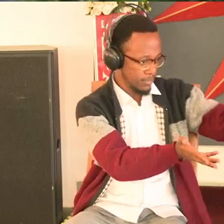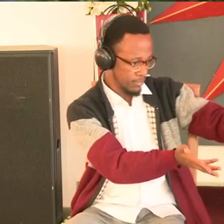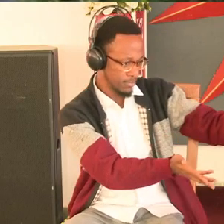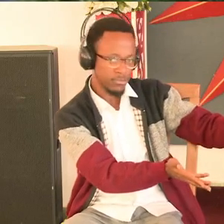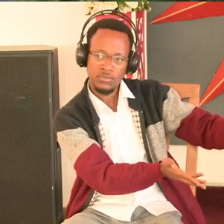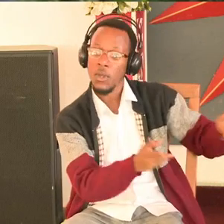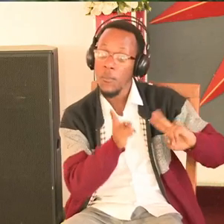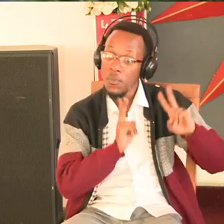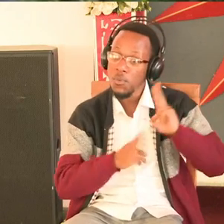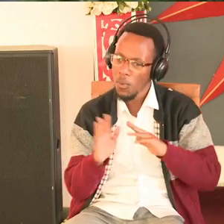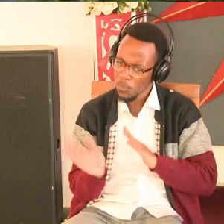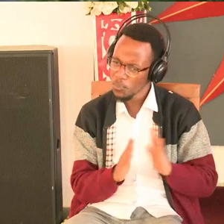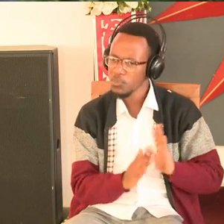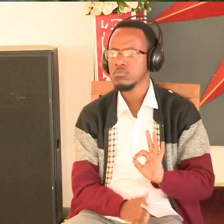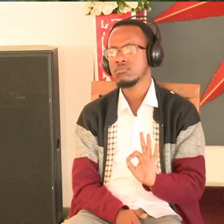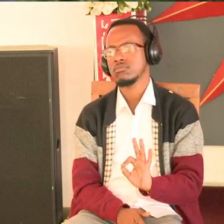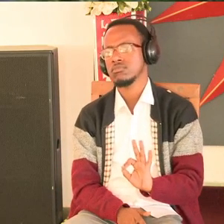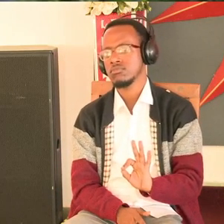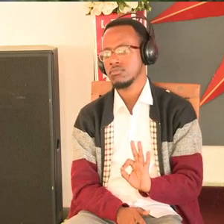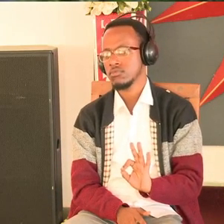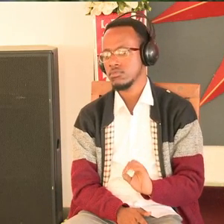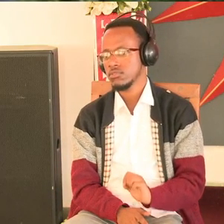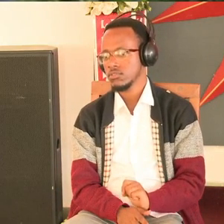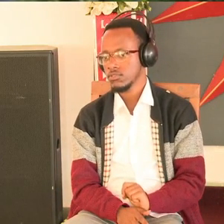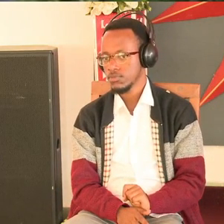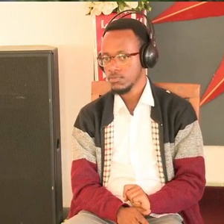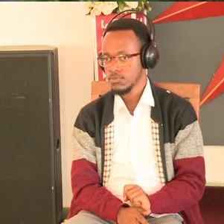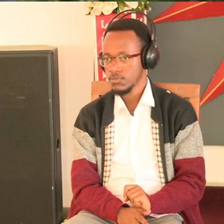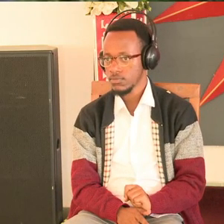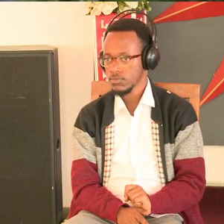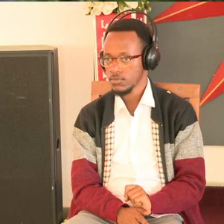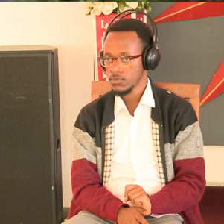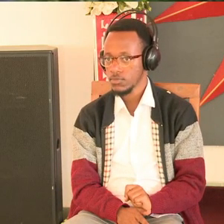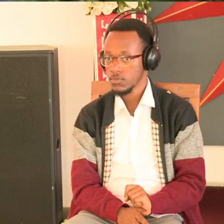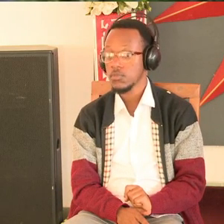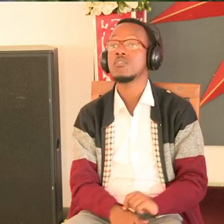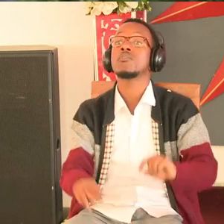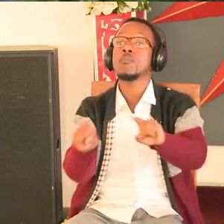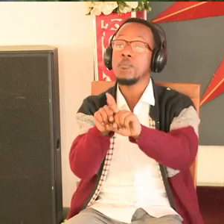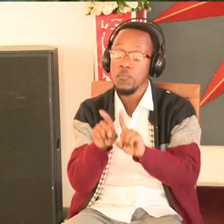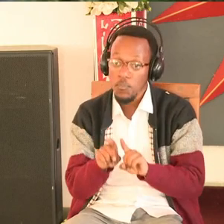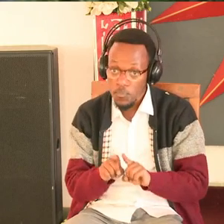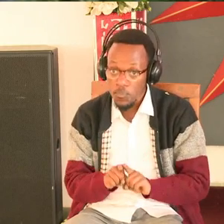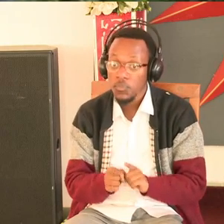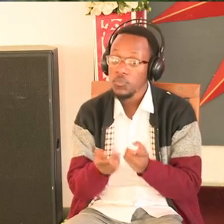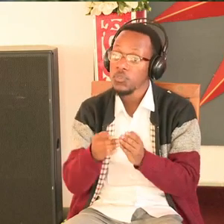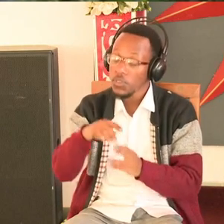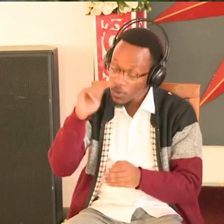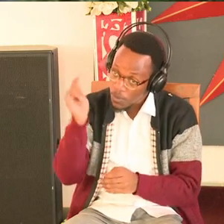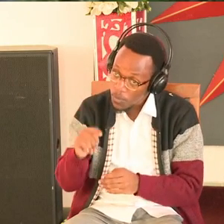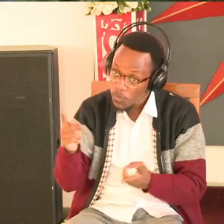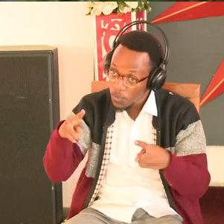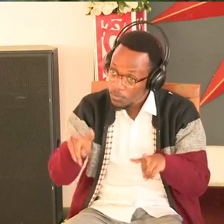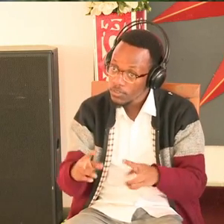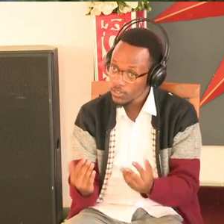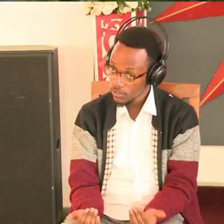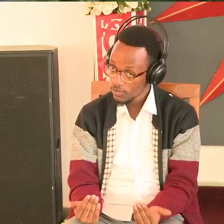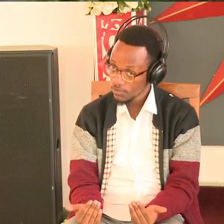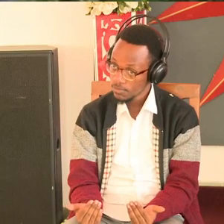préparé. Rwose gutegurira umwami ubwoko butunganye. Kandi uko ni nako bigomba kumera n'ubu